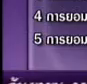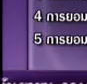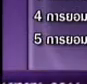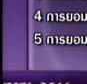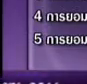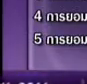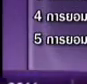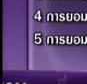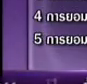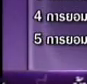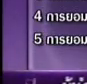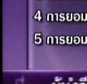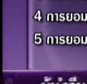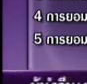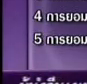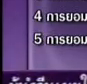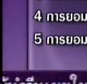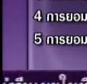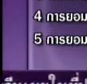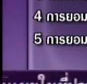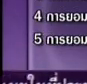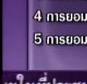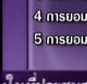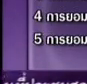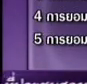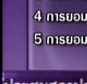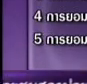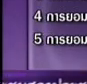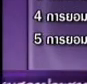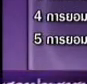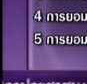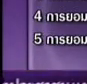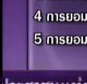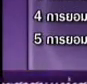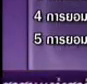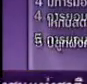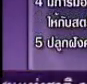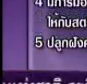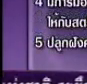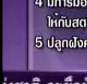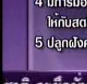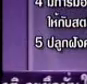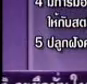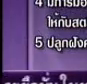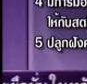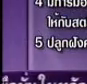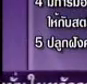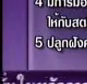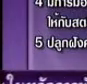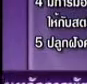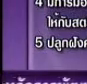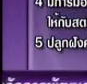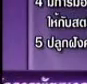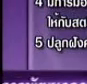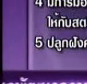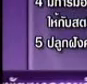ายและร้อยละ 19.82 ให้หาโอกาสทำกิจกรรมร่วมกันให้มากขึ้นสำหรับการทำให้สตรีได้รับการยอมรับใน